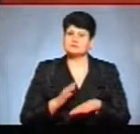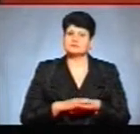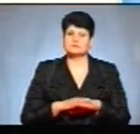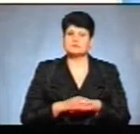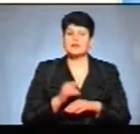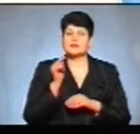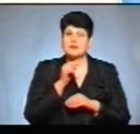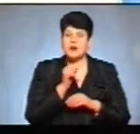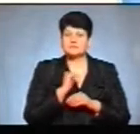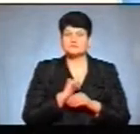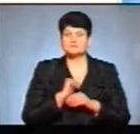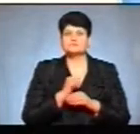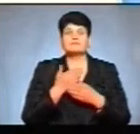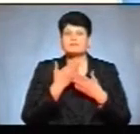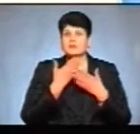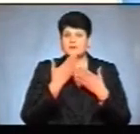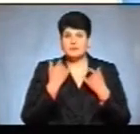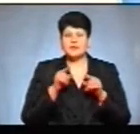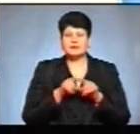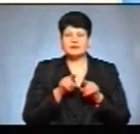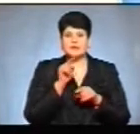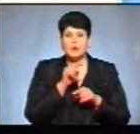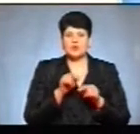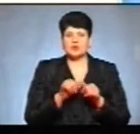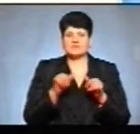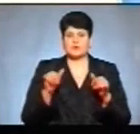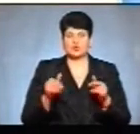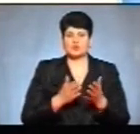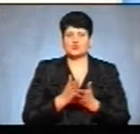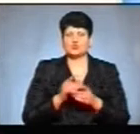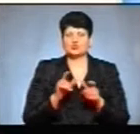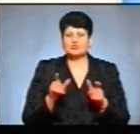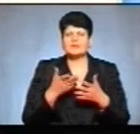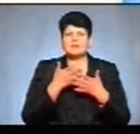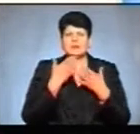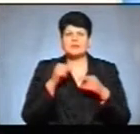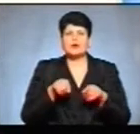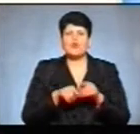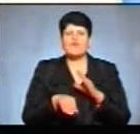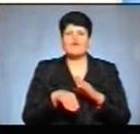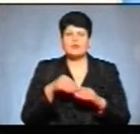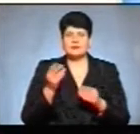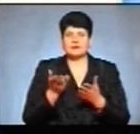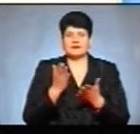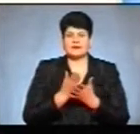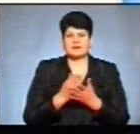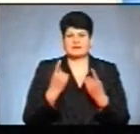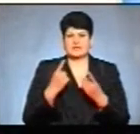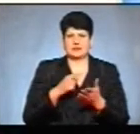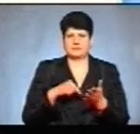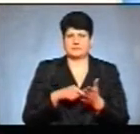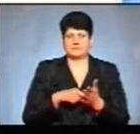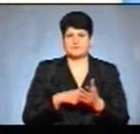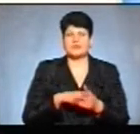Там немає такої розвинутої інфраструктури і там немає такого вибору, який є, наприклад, в великому місті. Тому